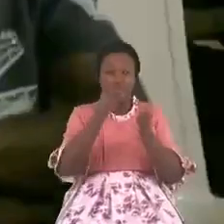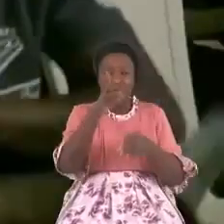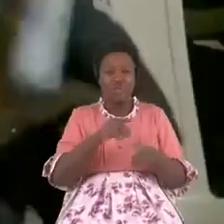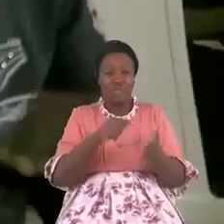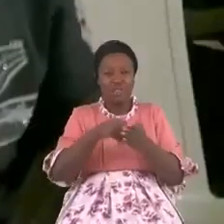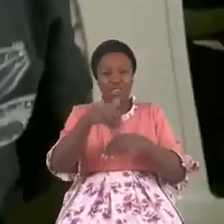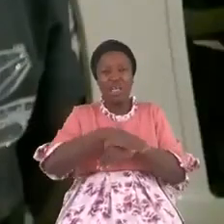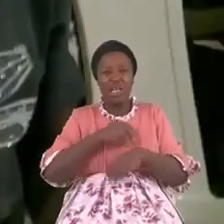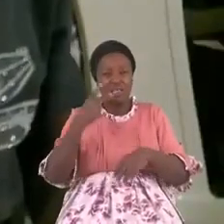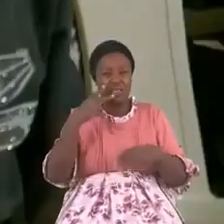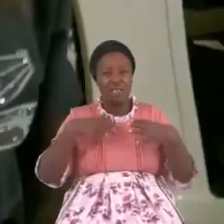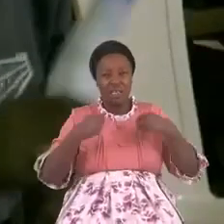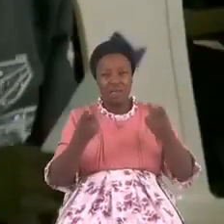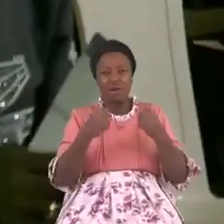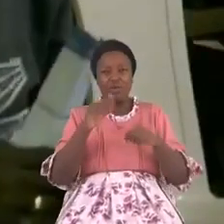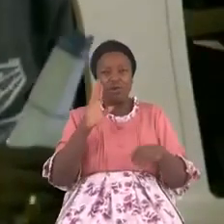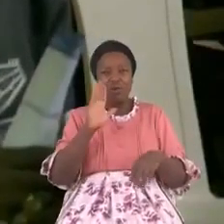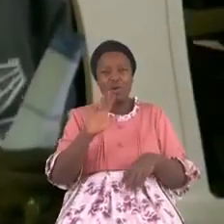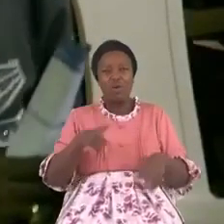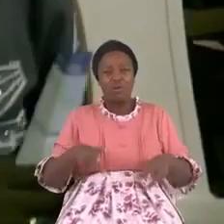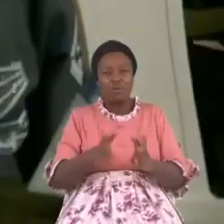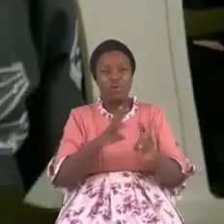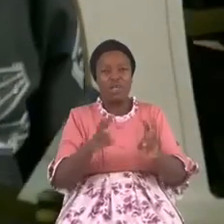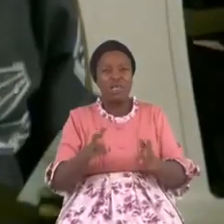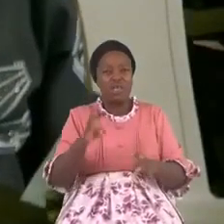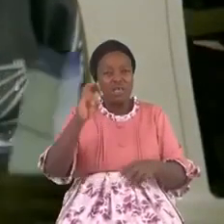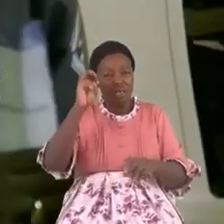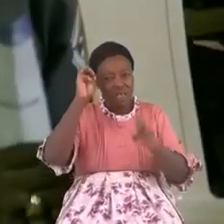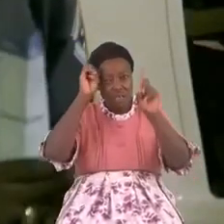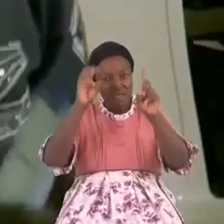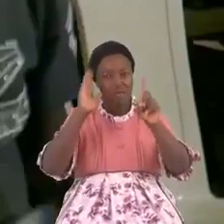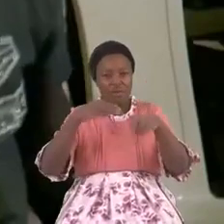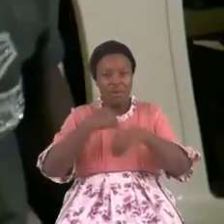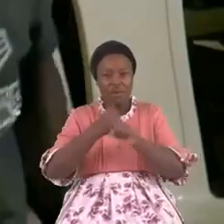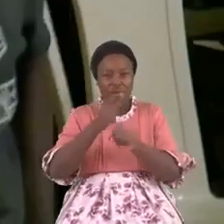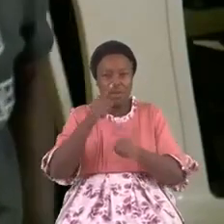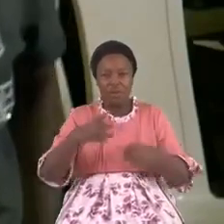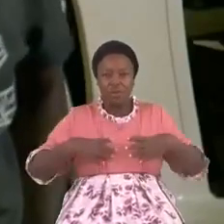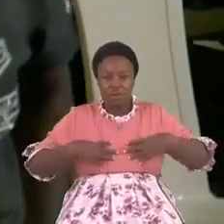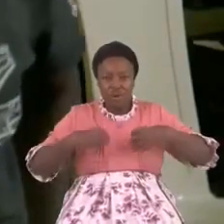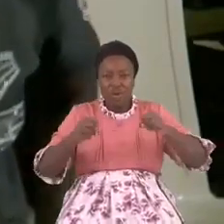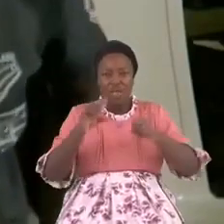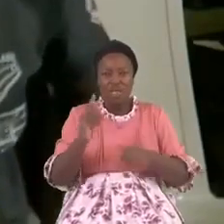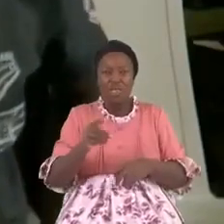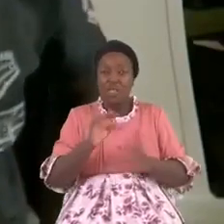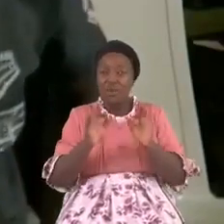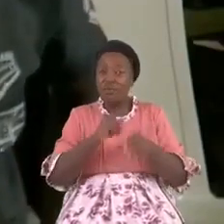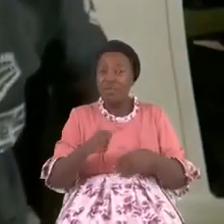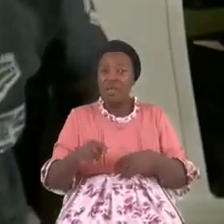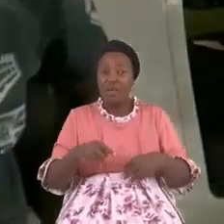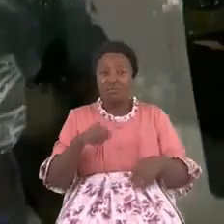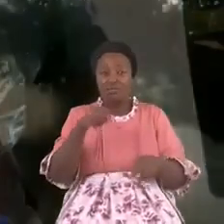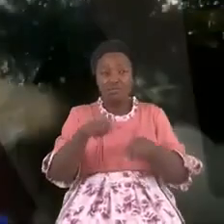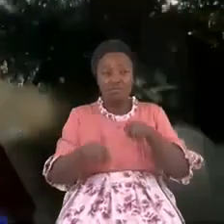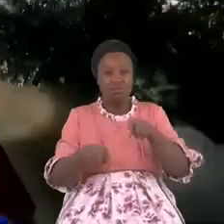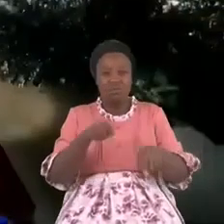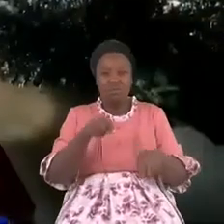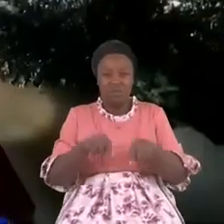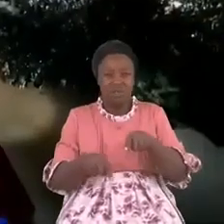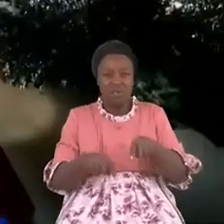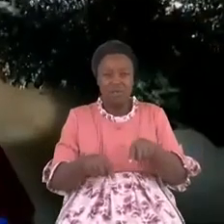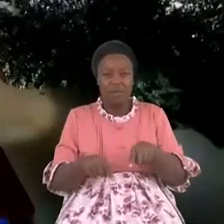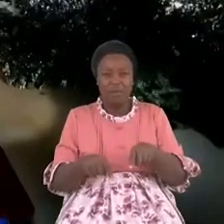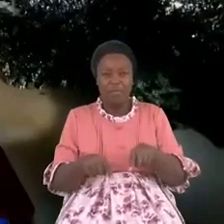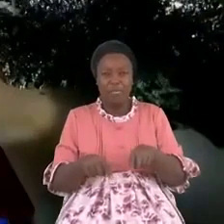gị. Ọ ga-agwọ gị, wee mee ka ị nwere onwe gị. Ọ bụrụ na ị dara ngwụrọ, gaa